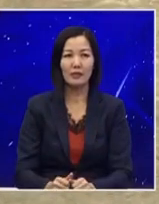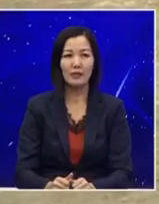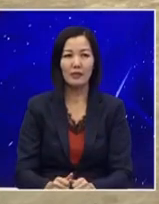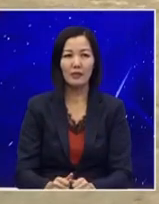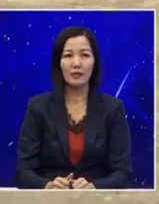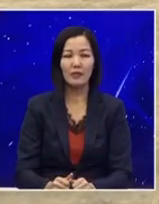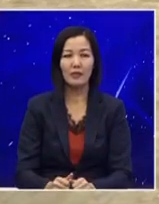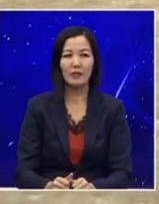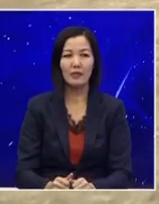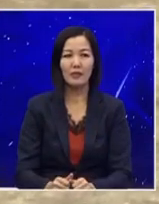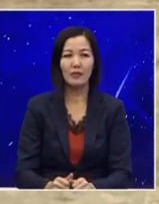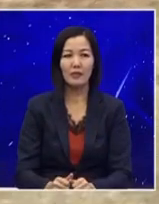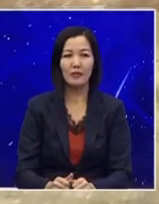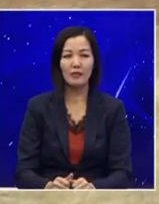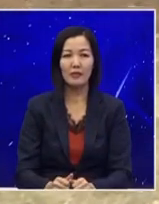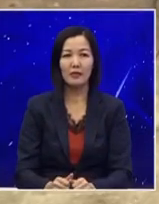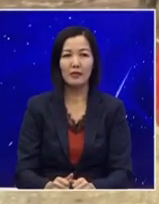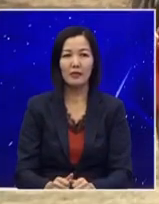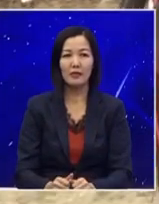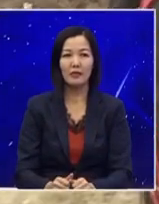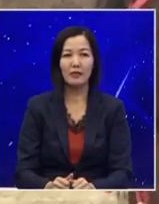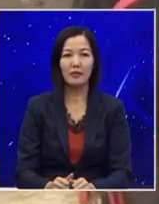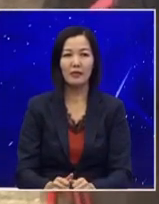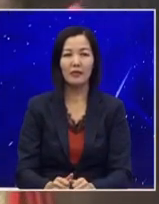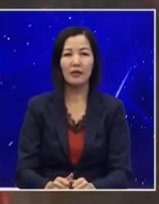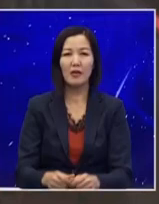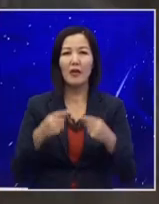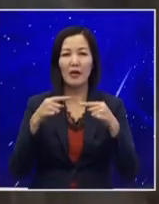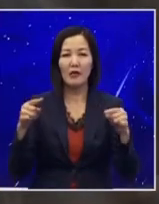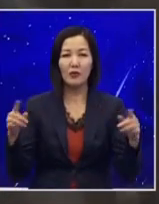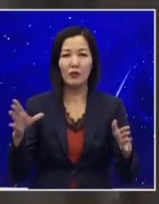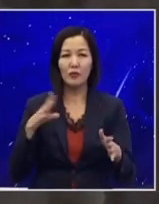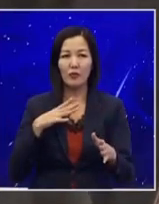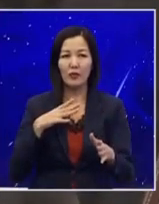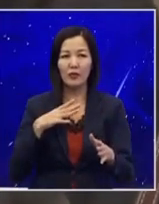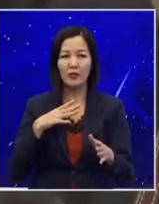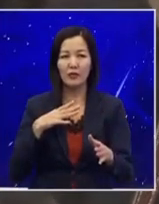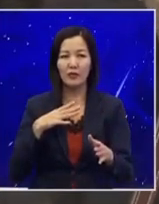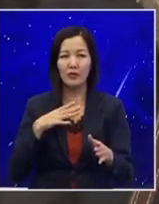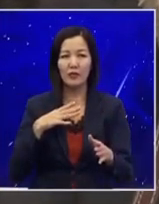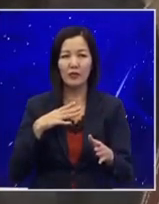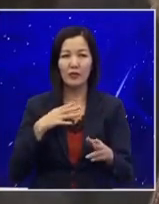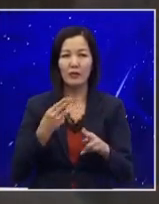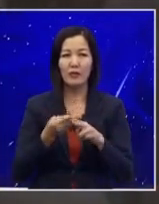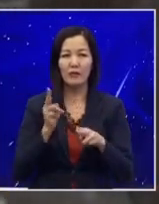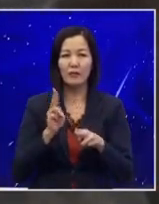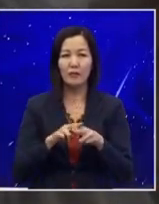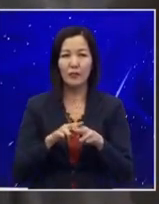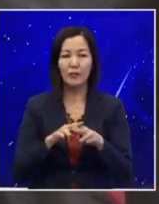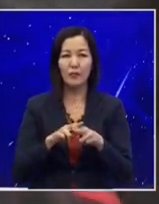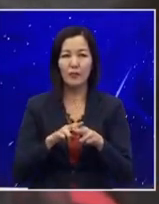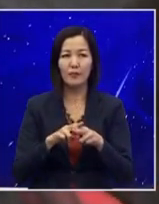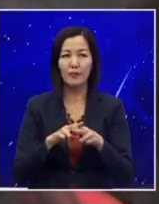Ердің түрі болады, неше түрі. Қазақ ер, қырғыз ер, орыс ер, қаптама ер деген. Бұл енді қырғыз ер, айыр